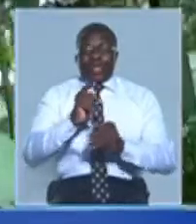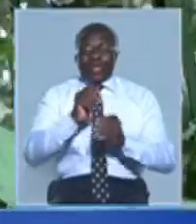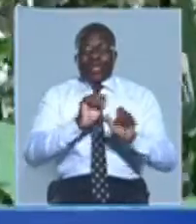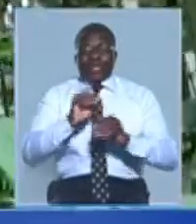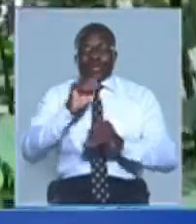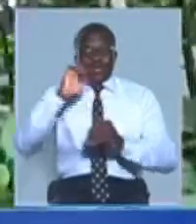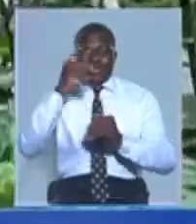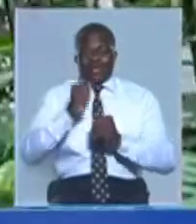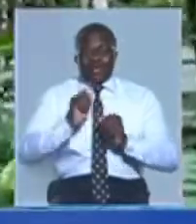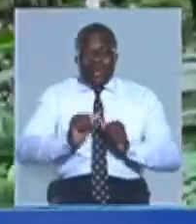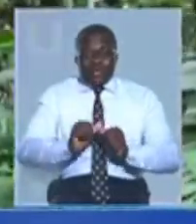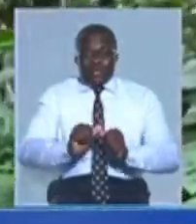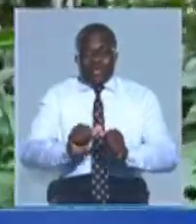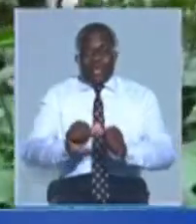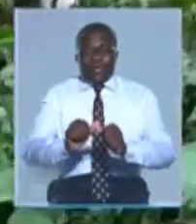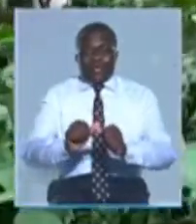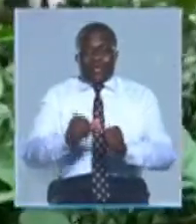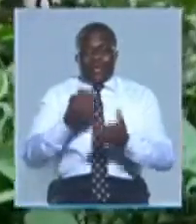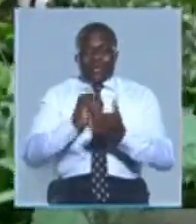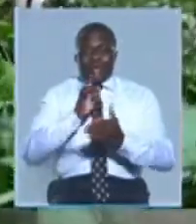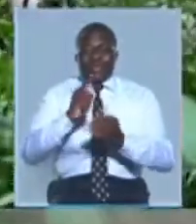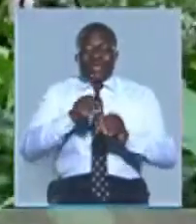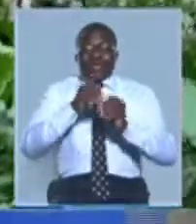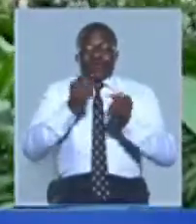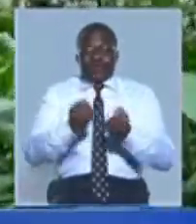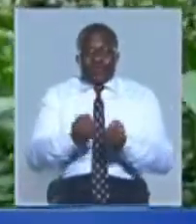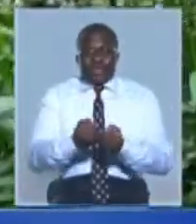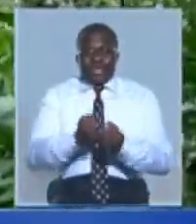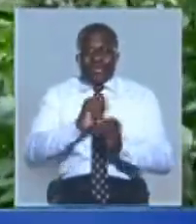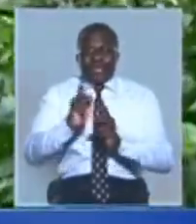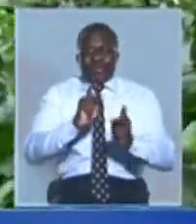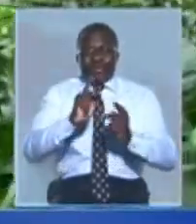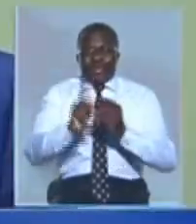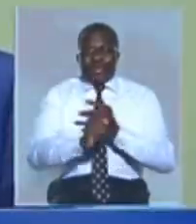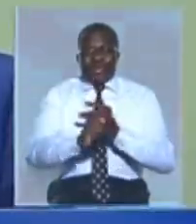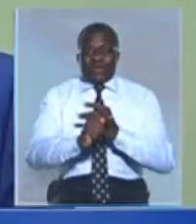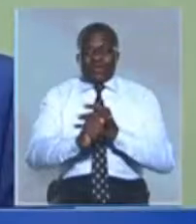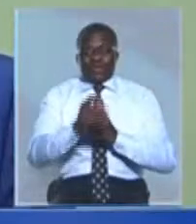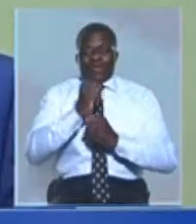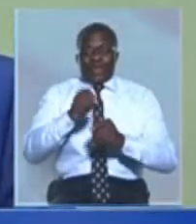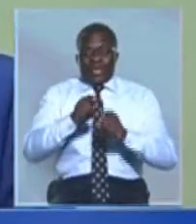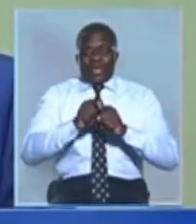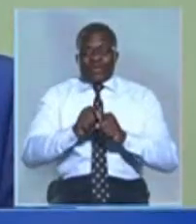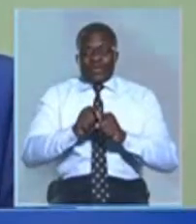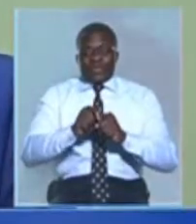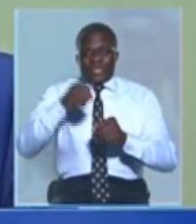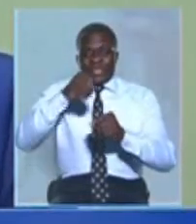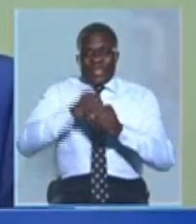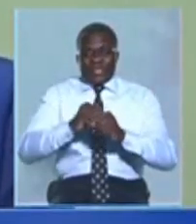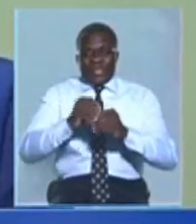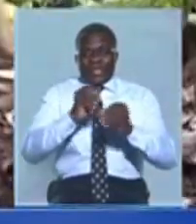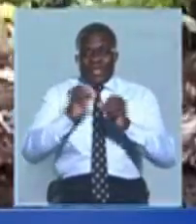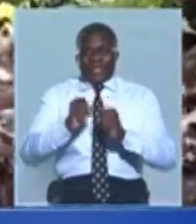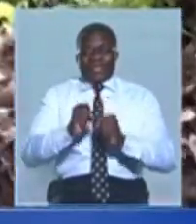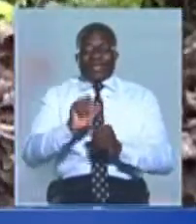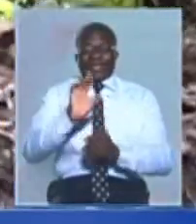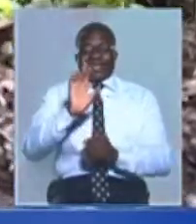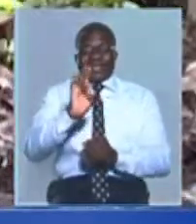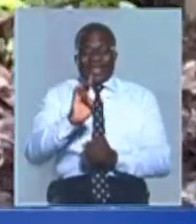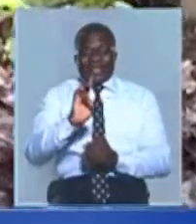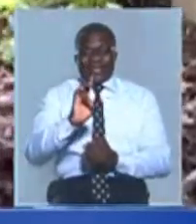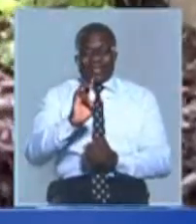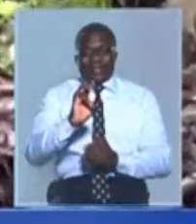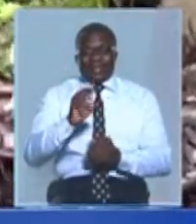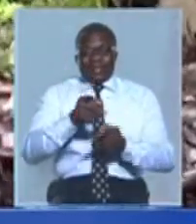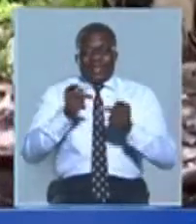gouvernement, durablement le bien-être social des populations, et ceci est intégré dans l'axe stratégique 7. Les